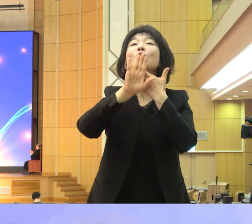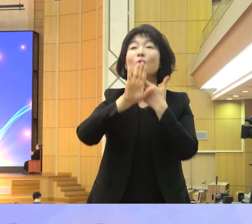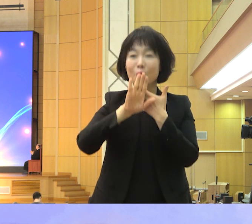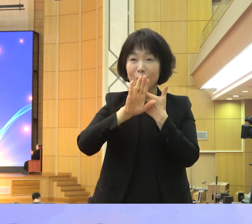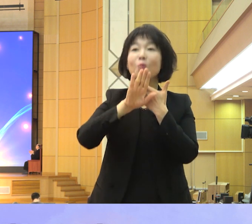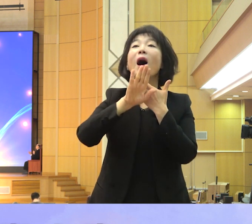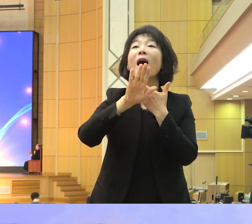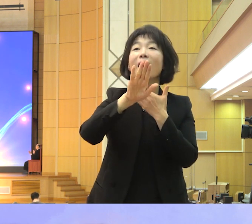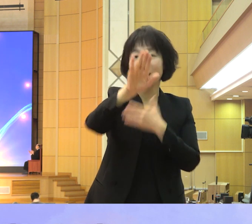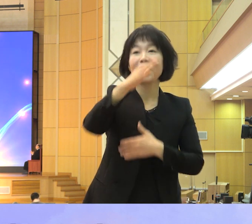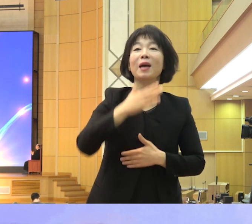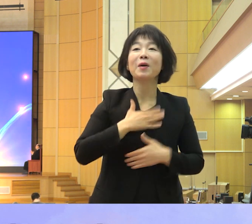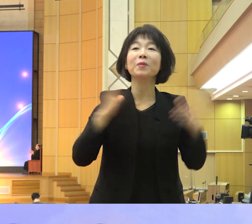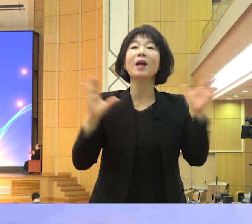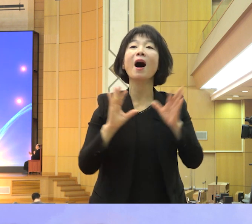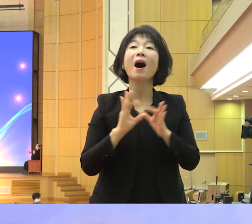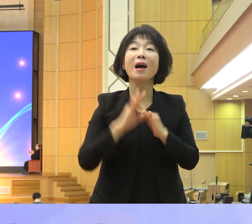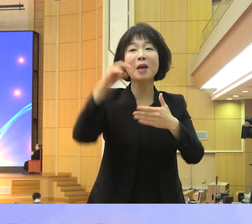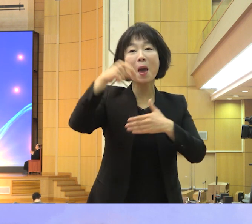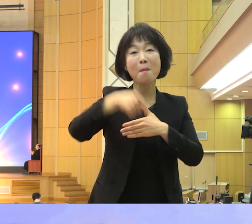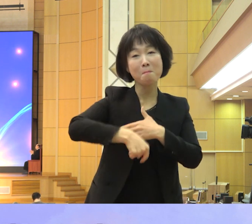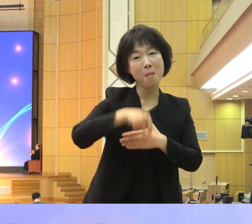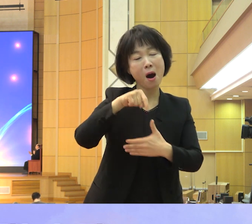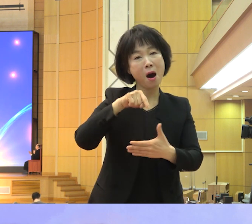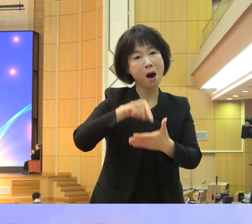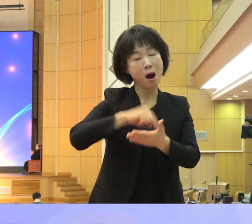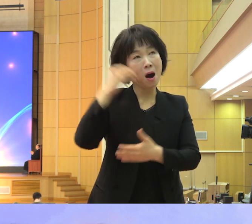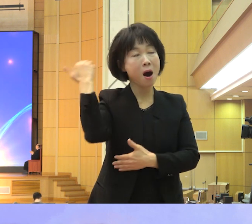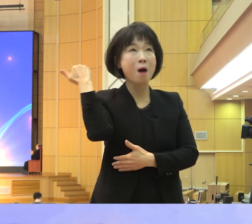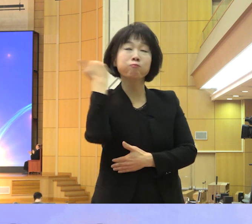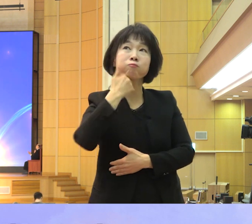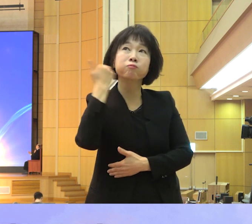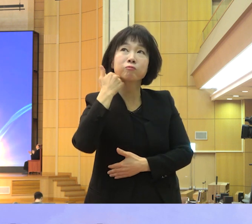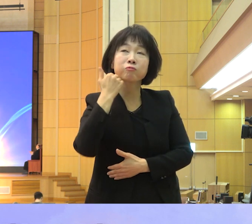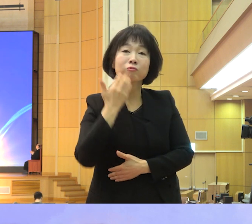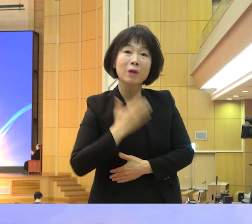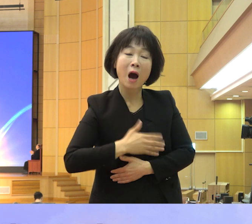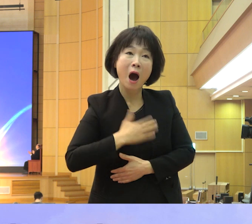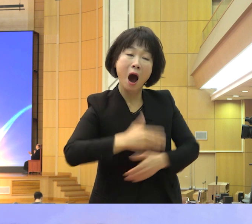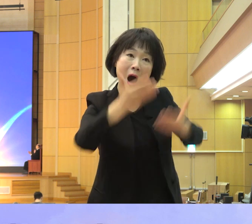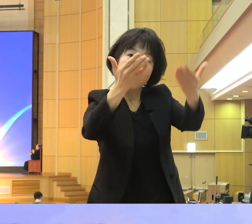소원을 주 밖에 나의 마음을